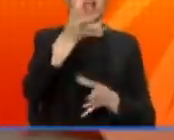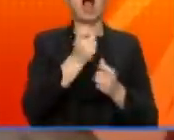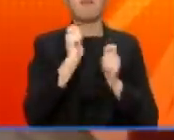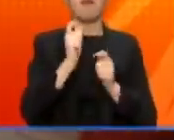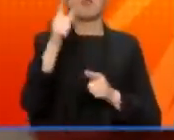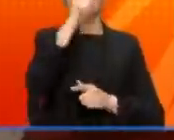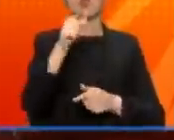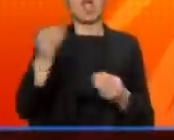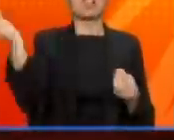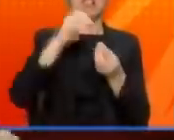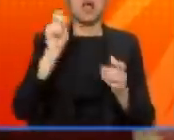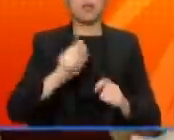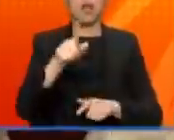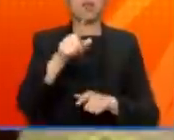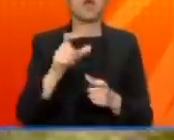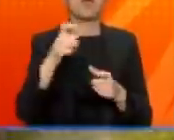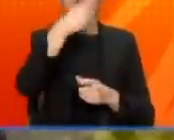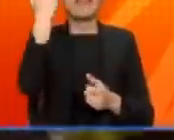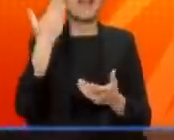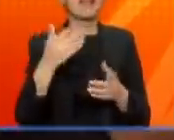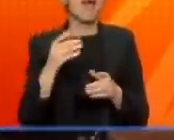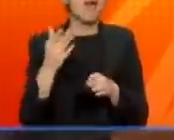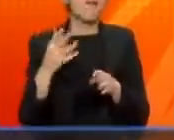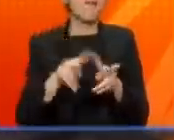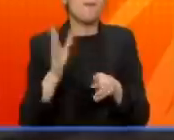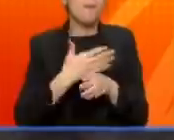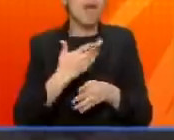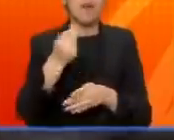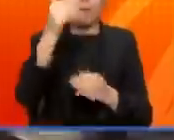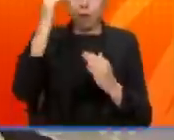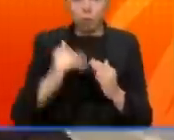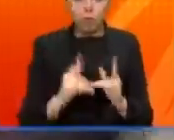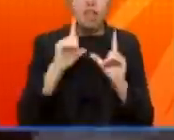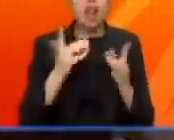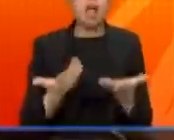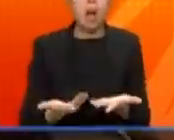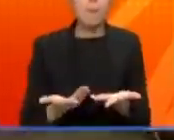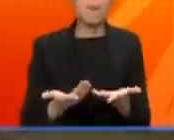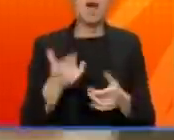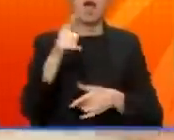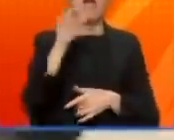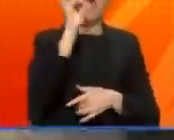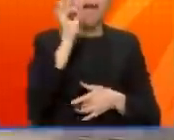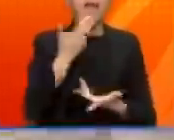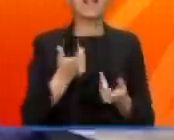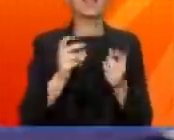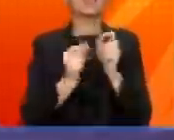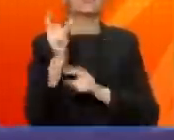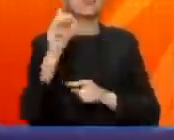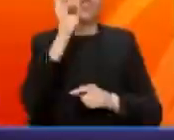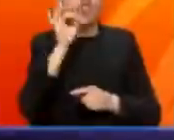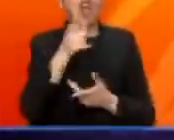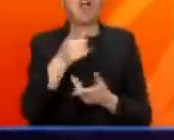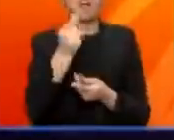diyor. Pazarda zam rekoru yaz meyvelerinde aslında havalar ısındıkça fiyatları düşmesi gerekiyordu. Ancak eriğin, çileğin kilosu